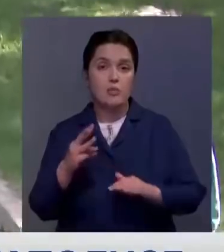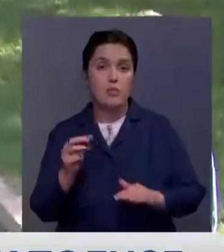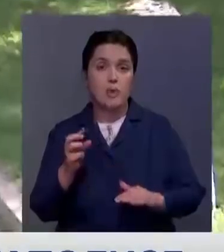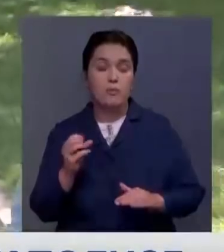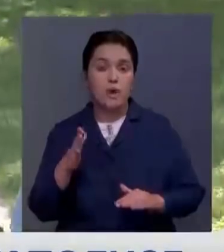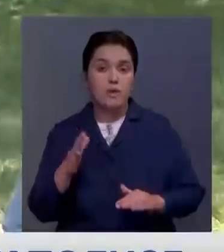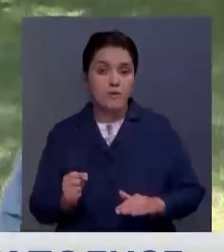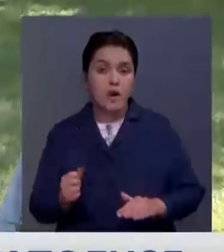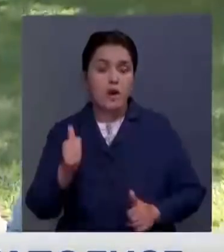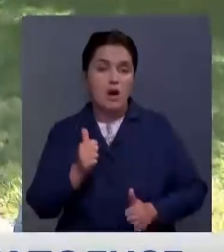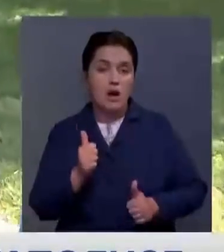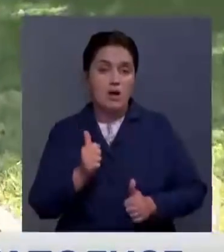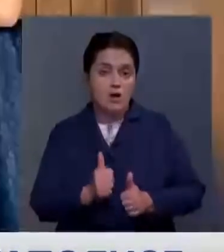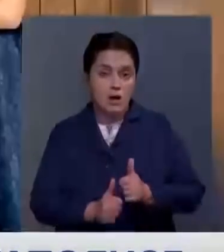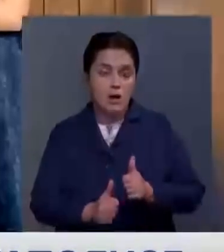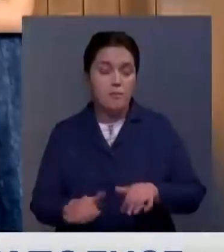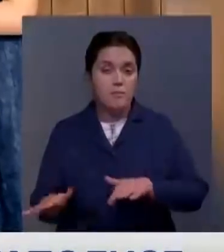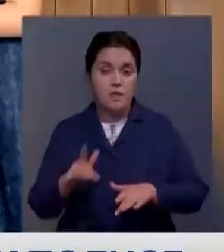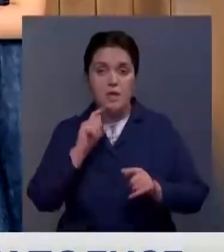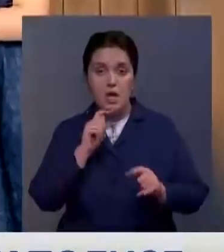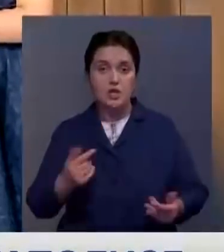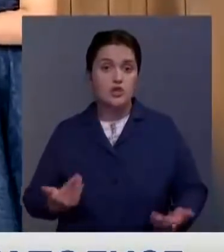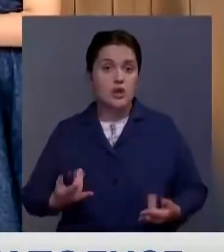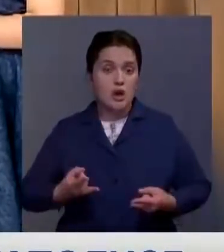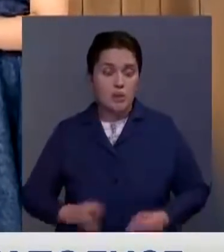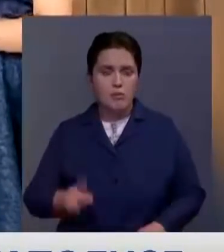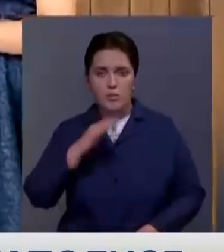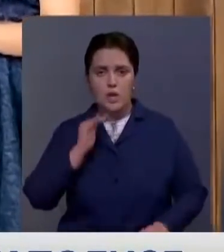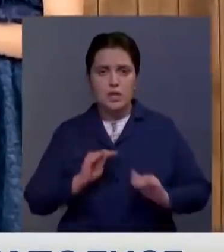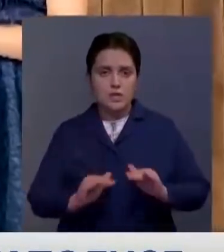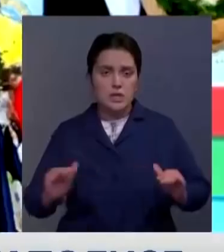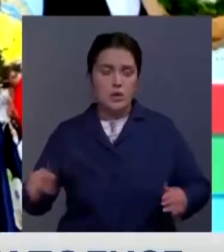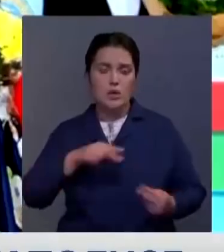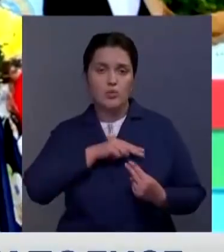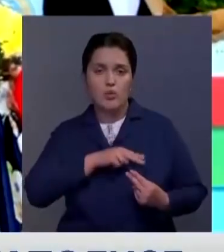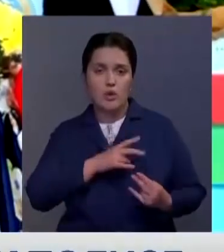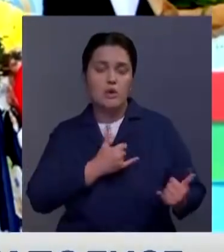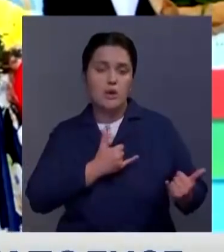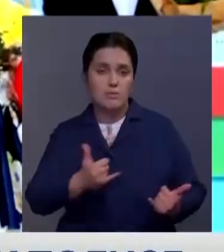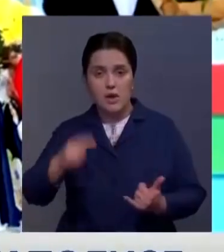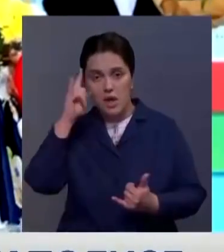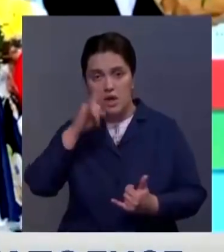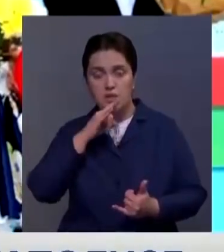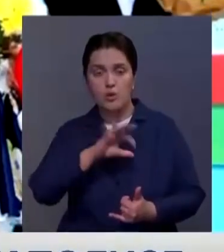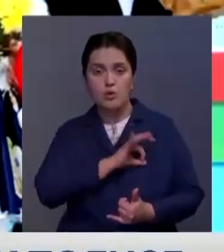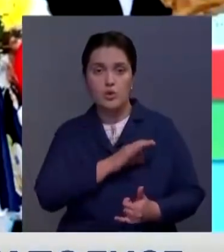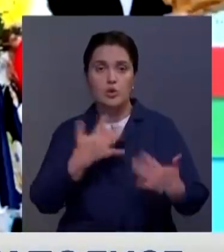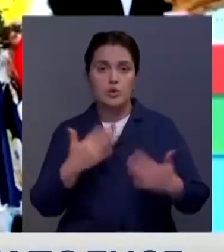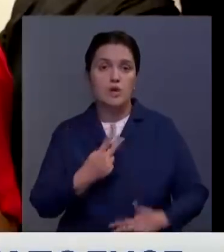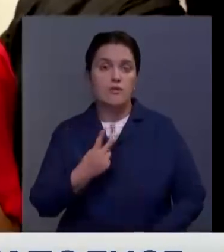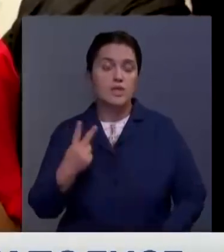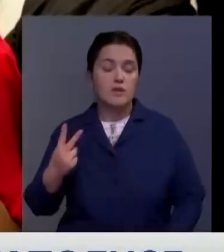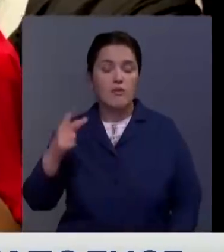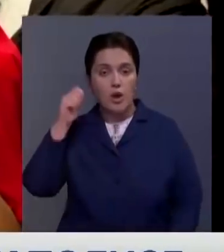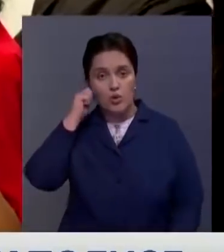главная миссия каждой женщины – дарить жизнь. И не только. Сегодня многодетная мать активно трудится на благо страны. Она юрист вот уже 22 года.